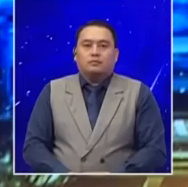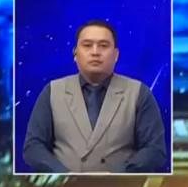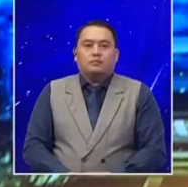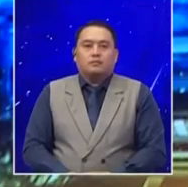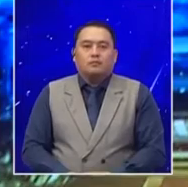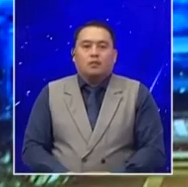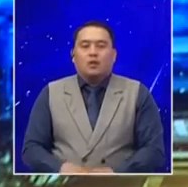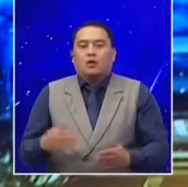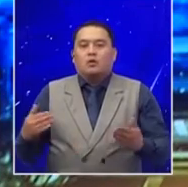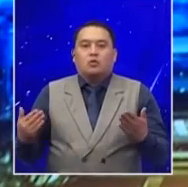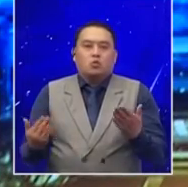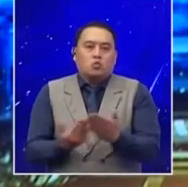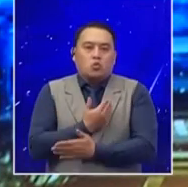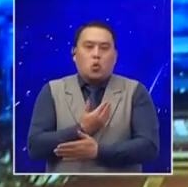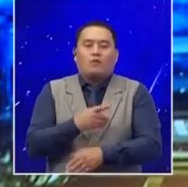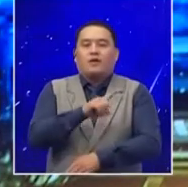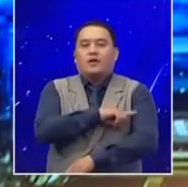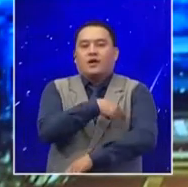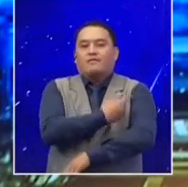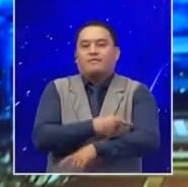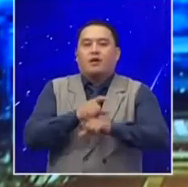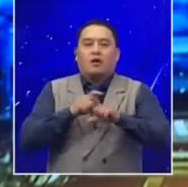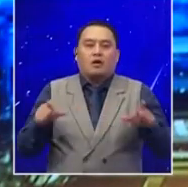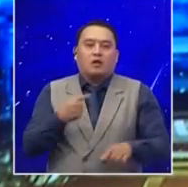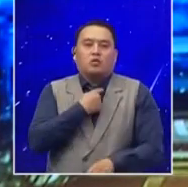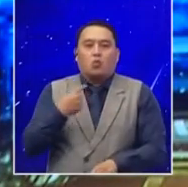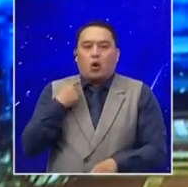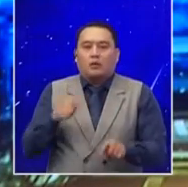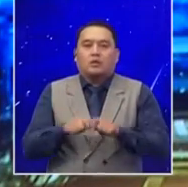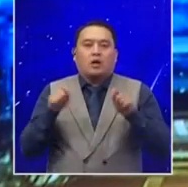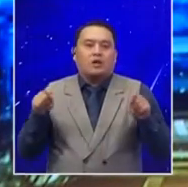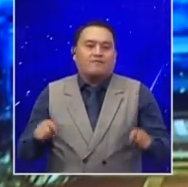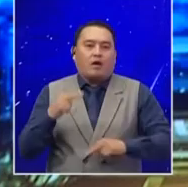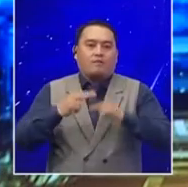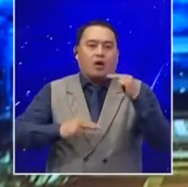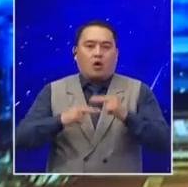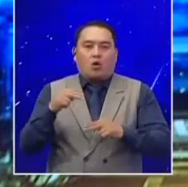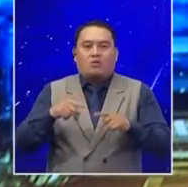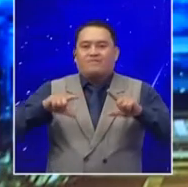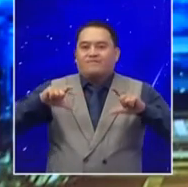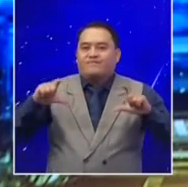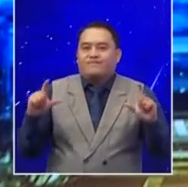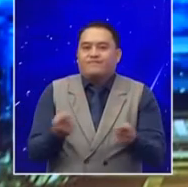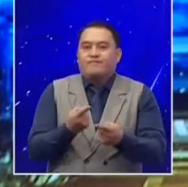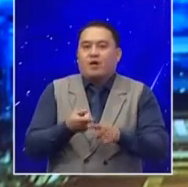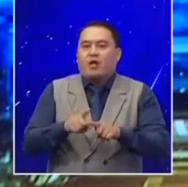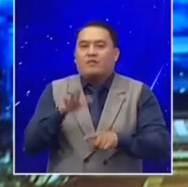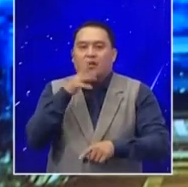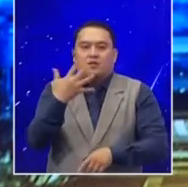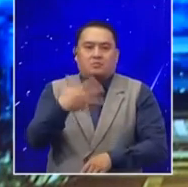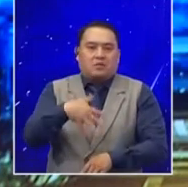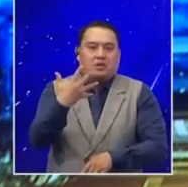Новая модульная инфекционная больница открылась в Талдыкургане. Она возведена в рекордно короткие сроки, всего